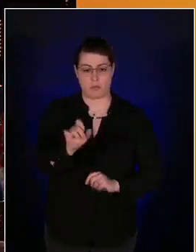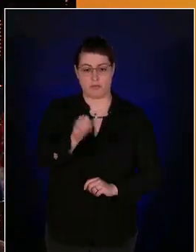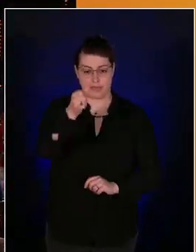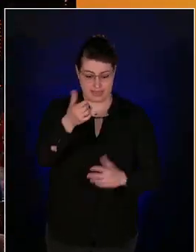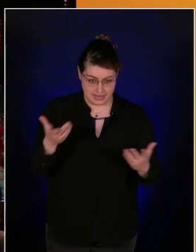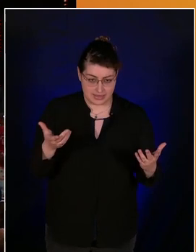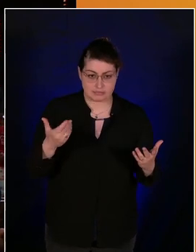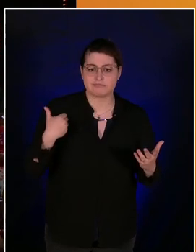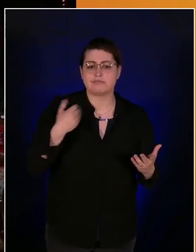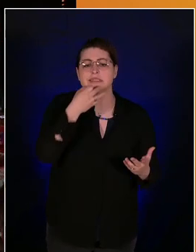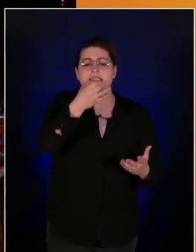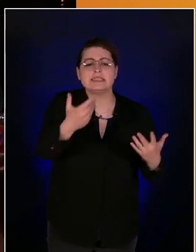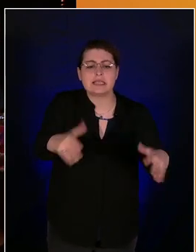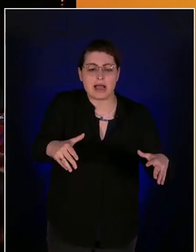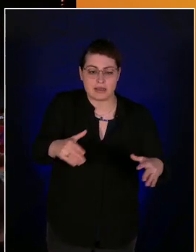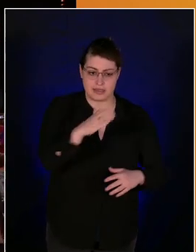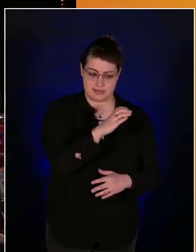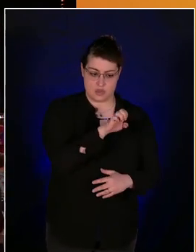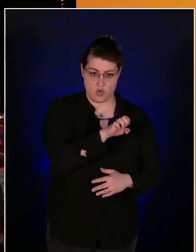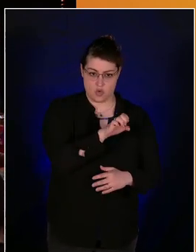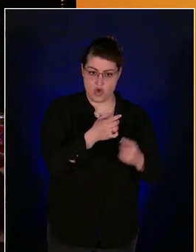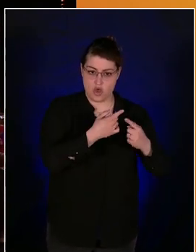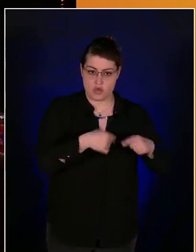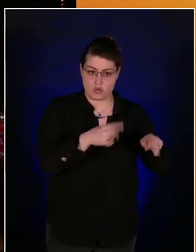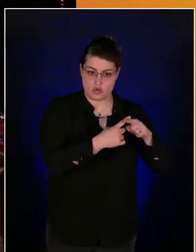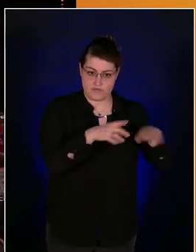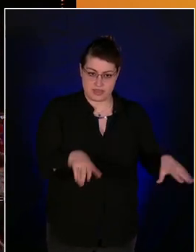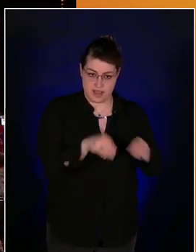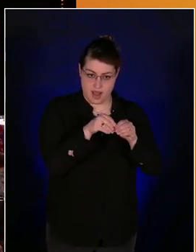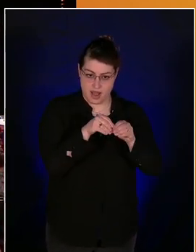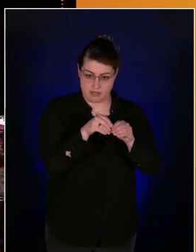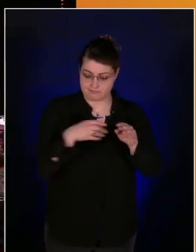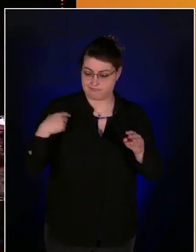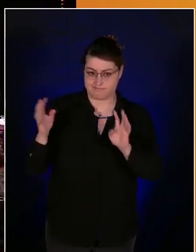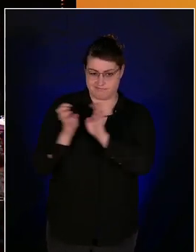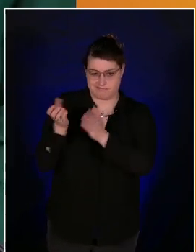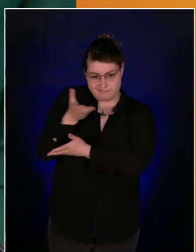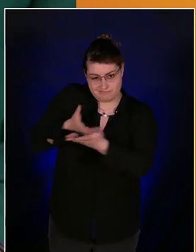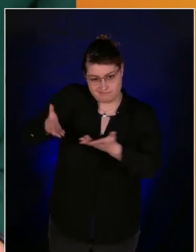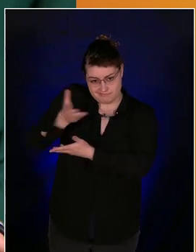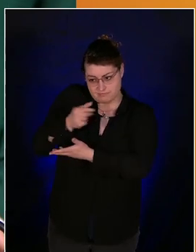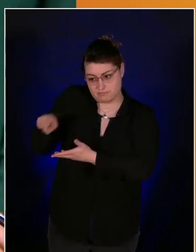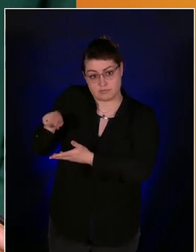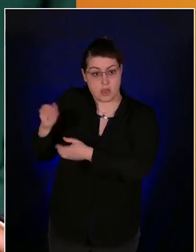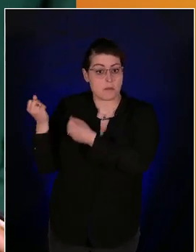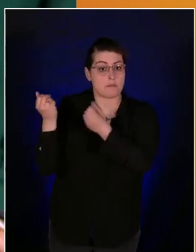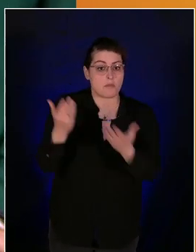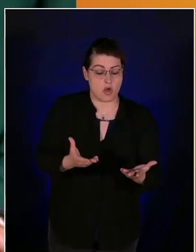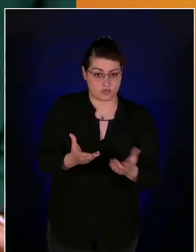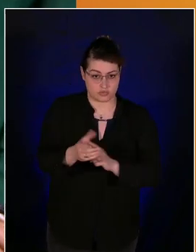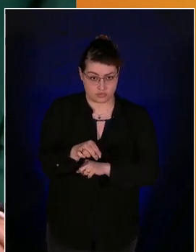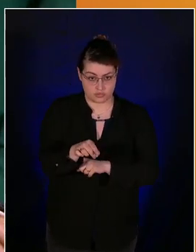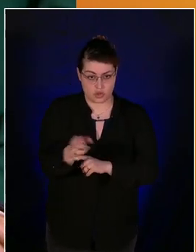comme je vous le disais, la CE confédérale s'est réunie et a proposé